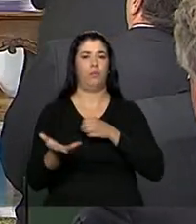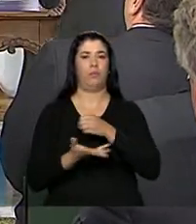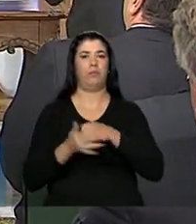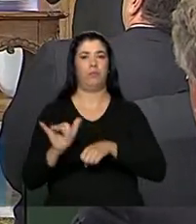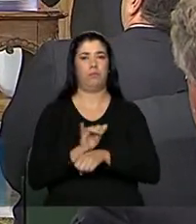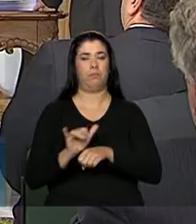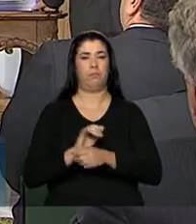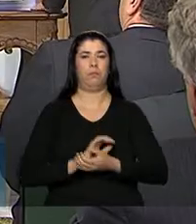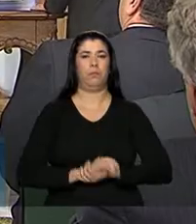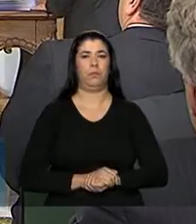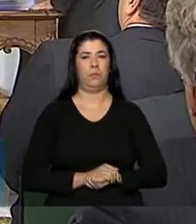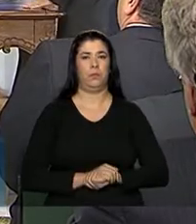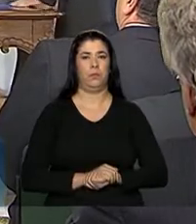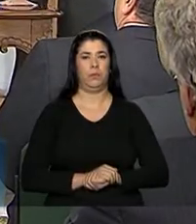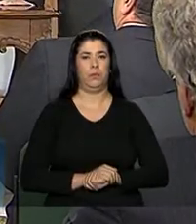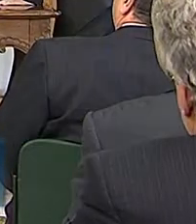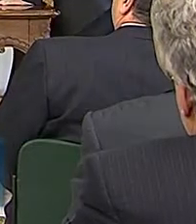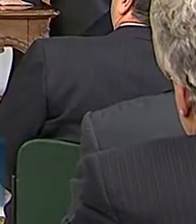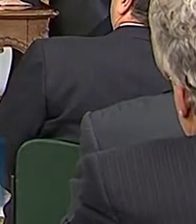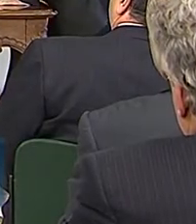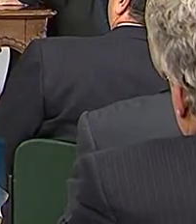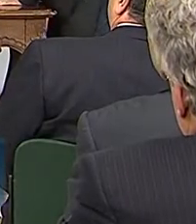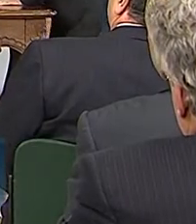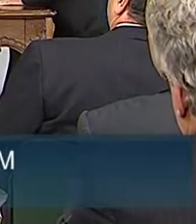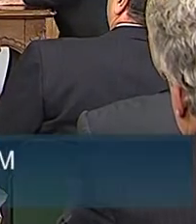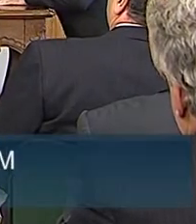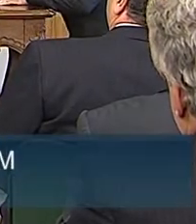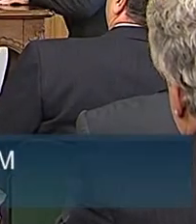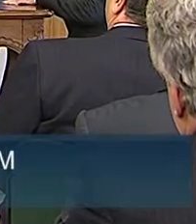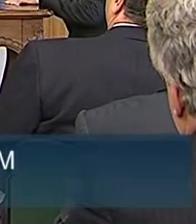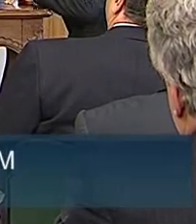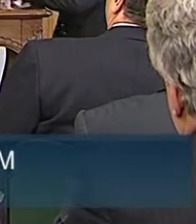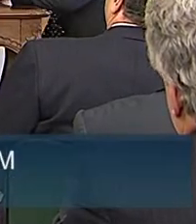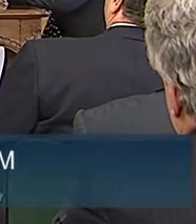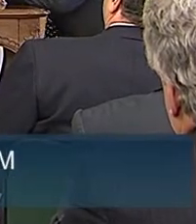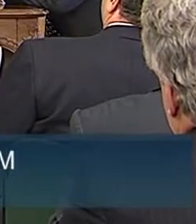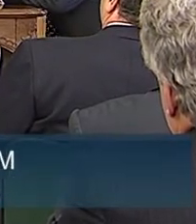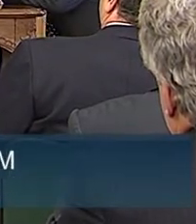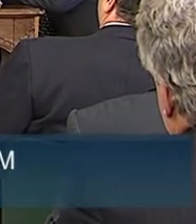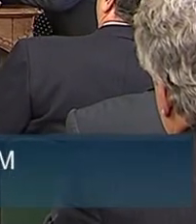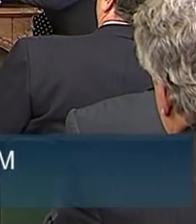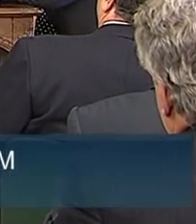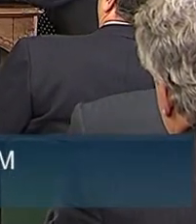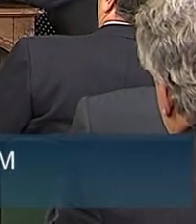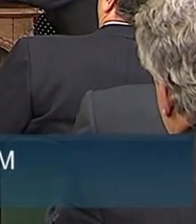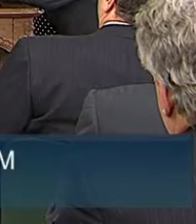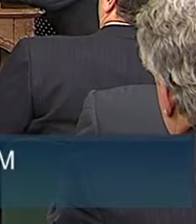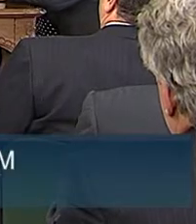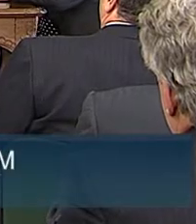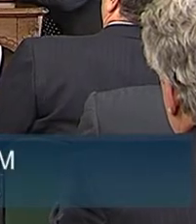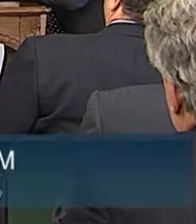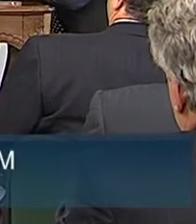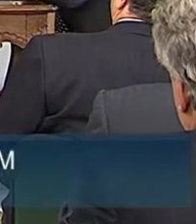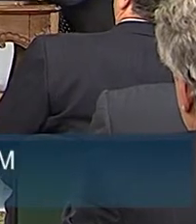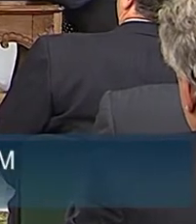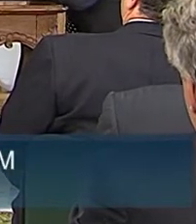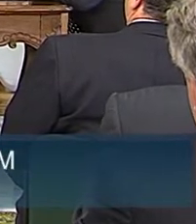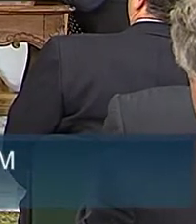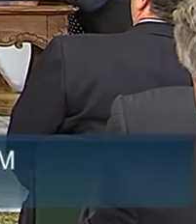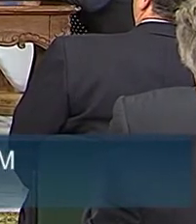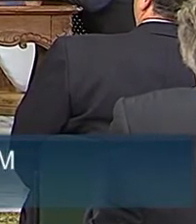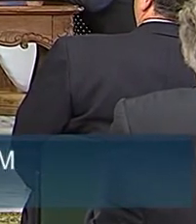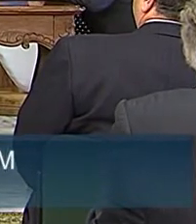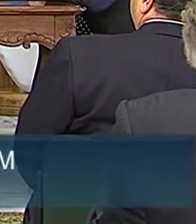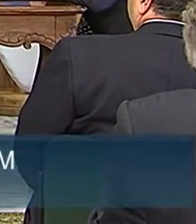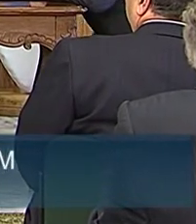마지막으로, 한국수출입은행과 브라질 발레사 간 금융협력에 관한 양해각서를 이덕훈